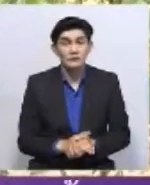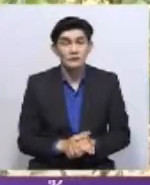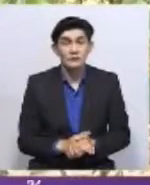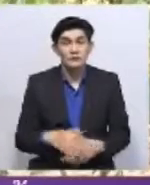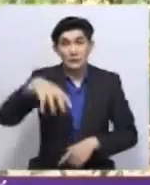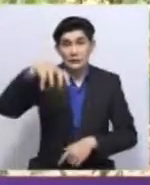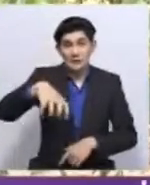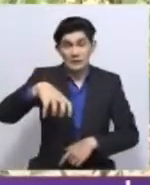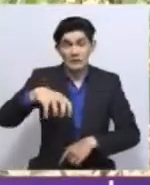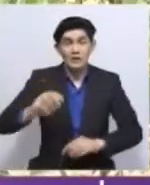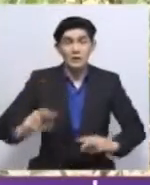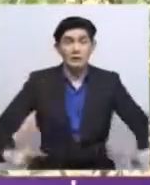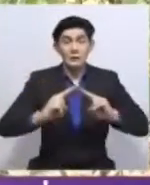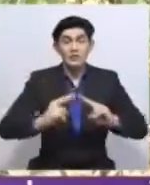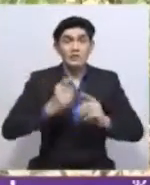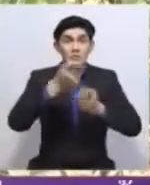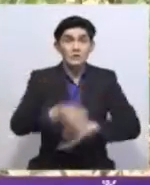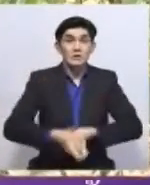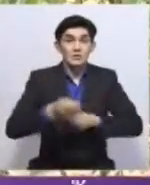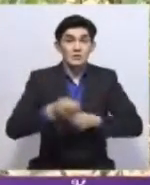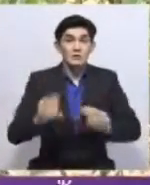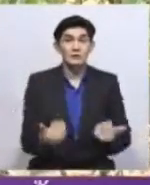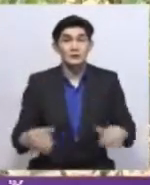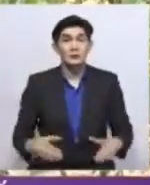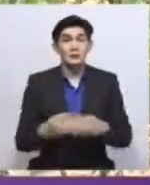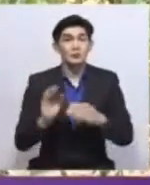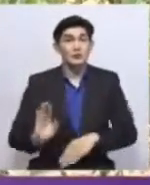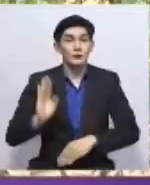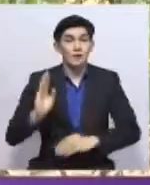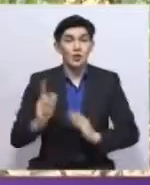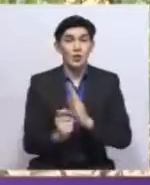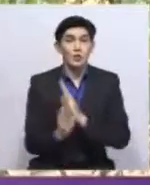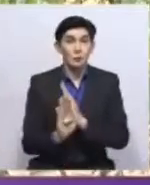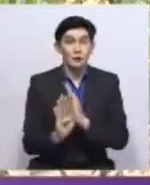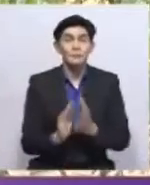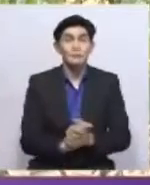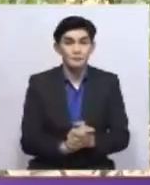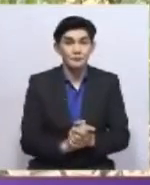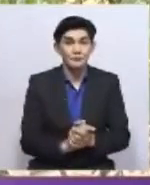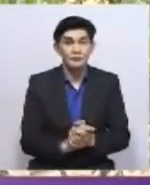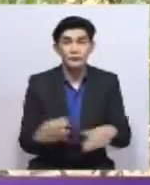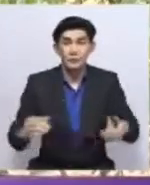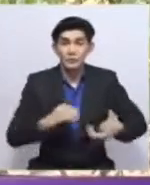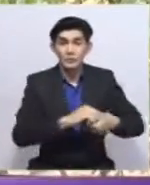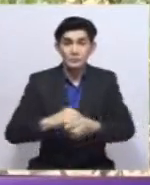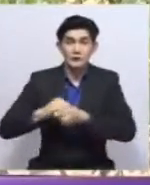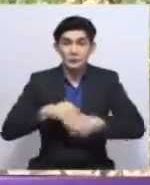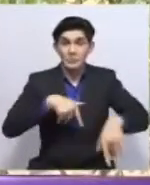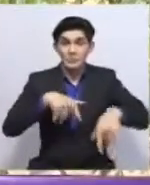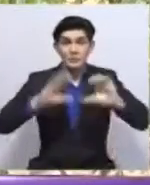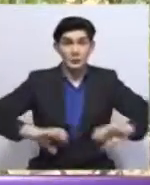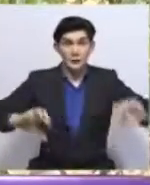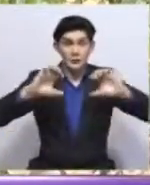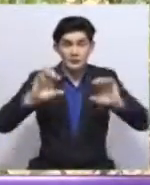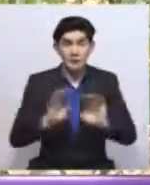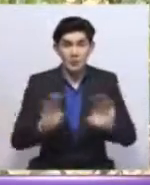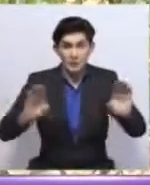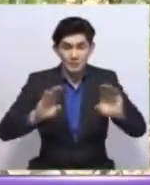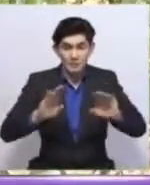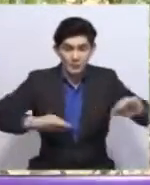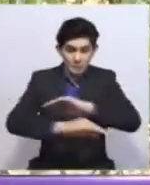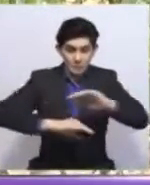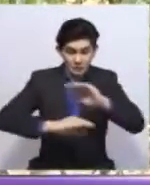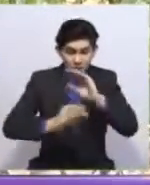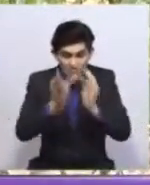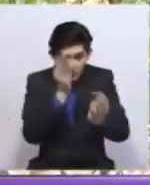หน่วยงานในสังกัดกระทรวงเกษตรและสหกรณ์นะคะและกลุ่มบริษัทอุบลไบโอเอทานอลผนึกพลังประชารัฐค่ะได้เปิดฐานการเรียนรู้